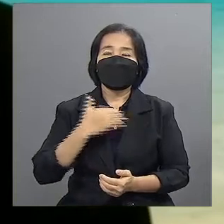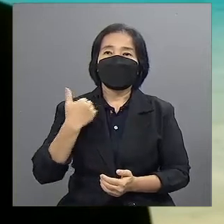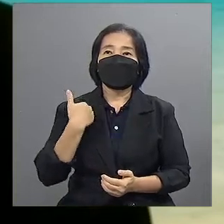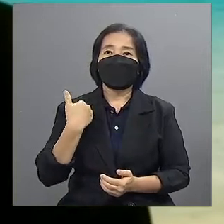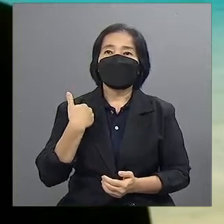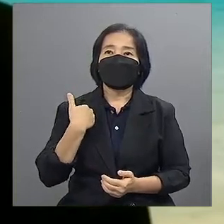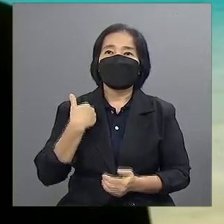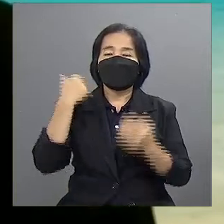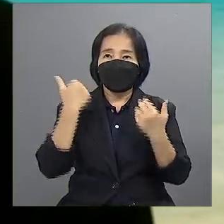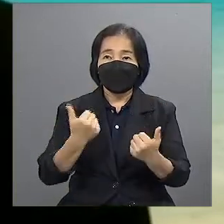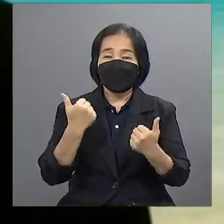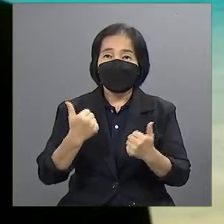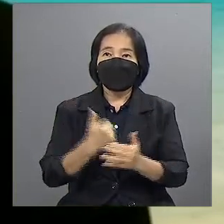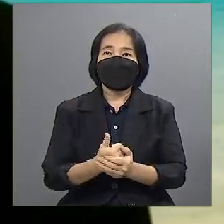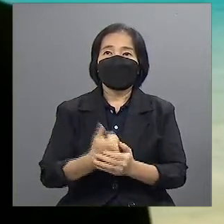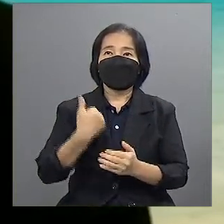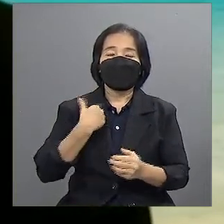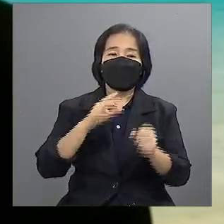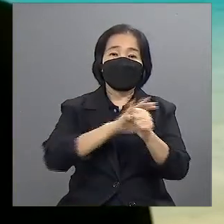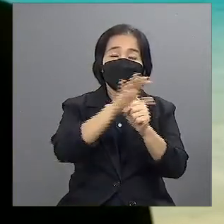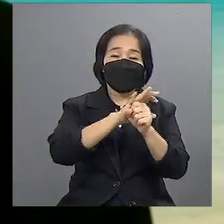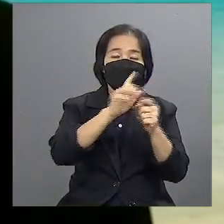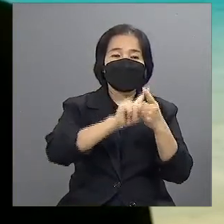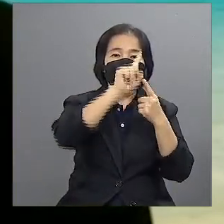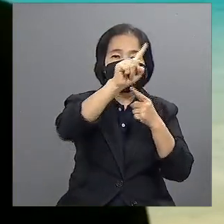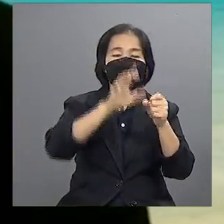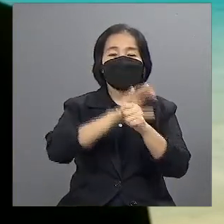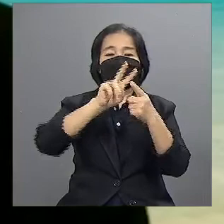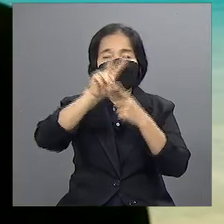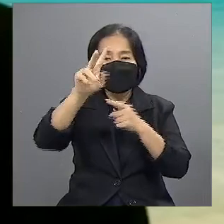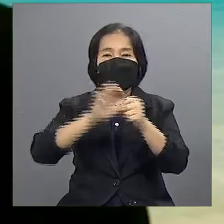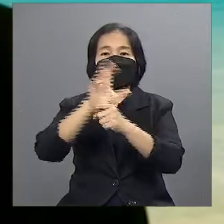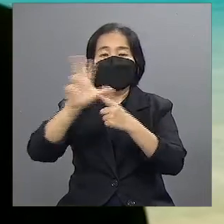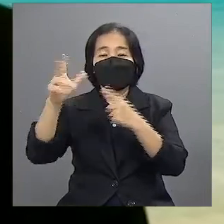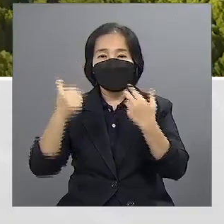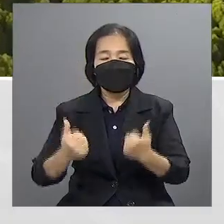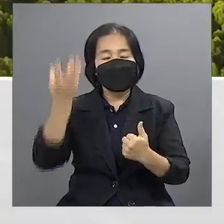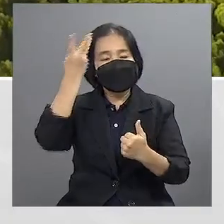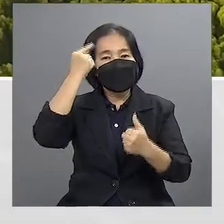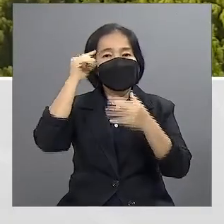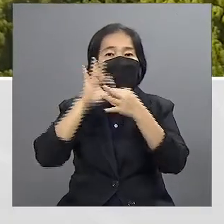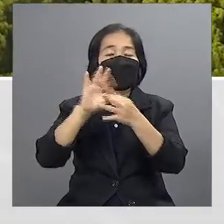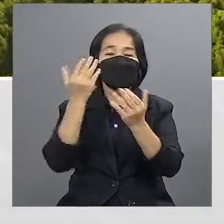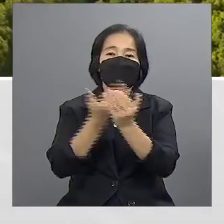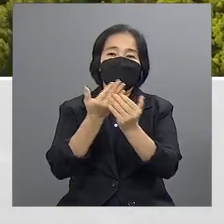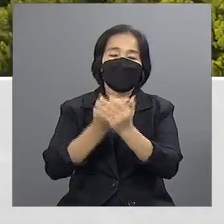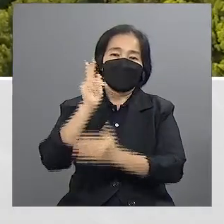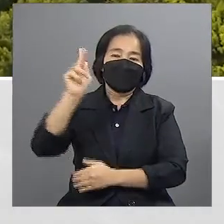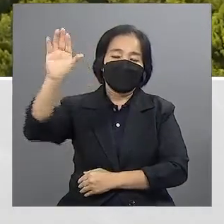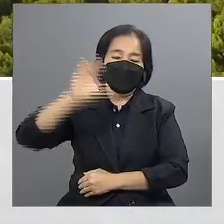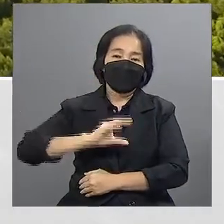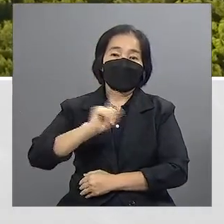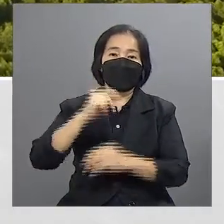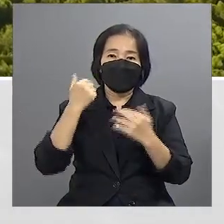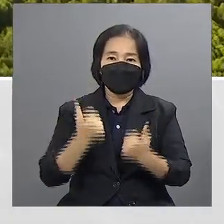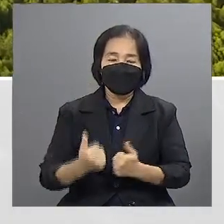อบ 3ที่คนตองเที่วบนกมากทสึกกคือการเข้าถงเหงทุนวนนี้พอเจอรั 3 dzieci cena